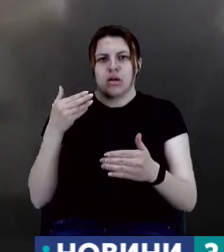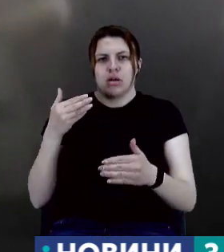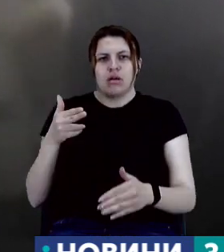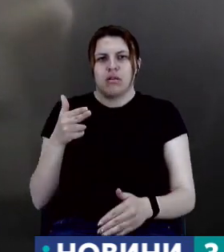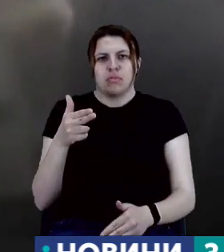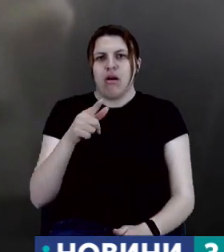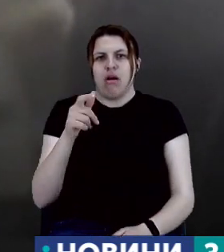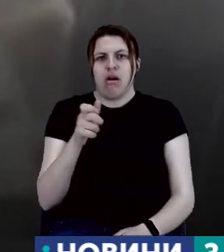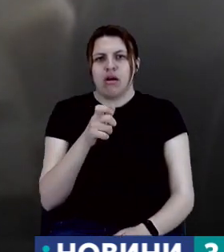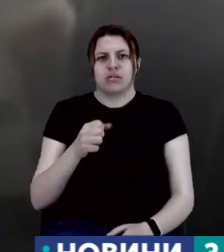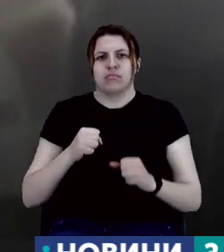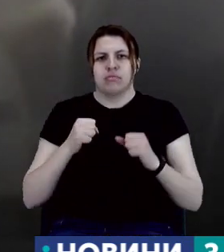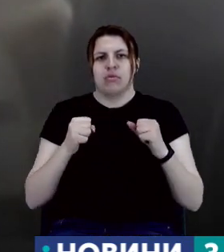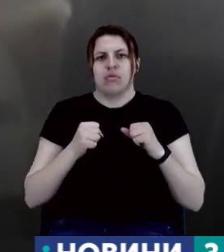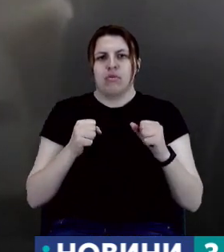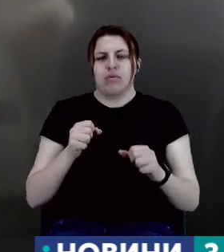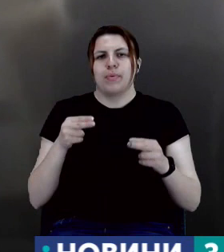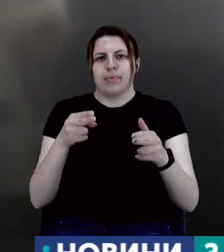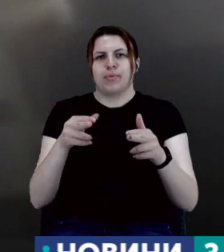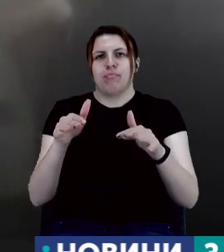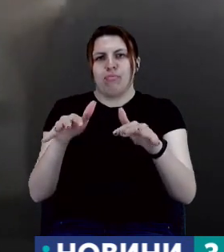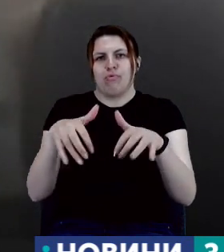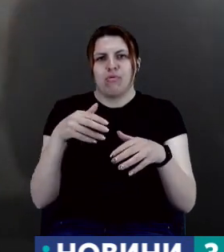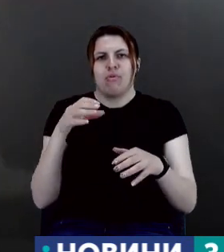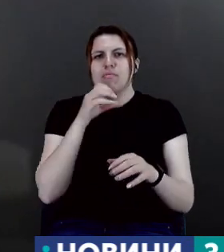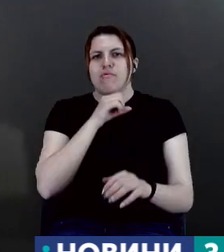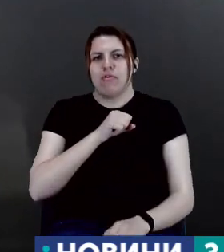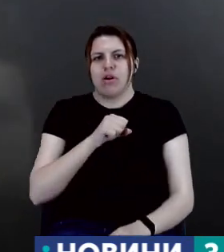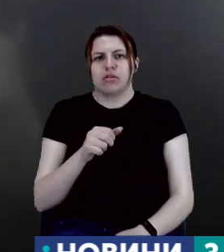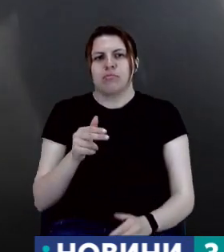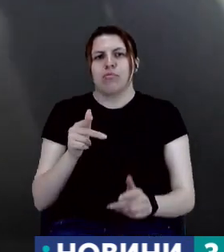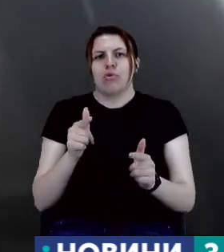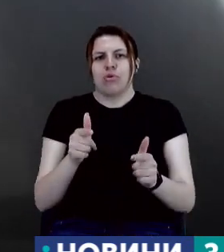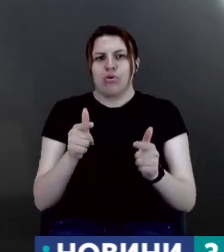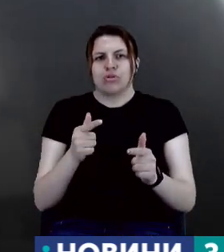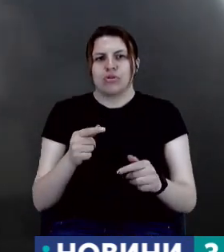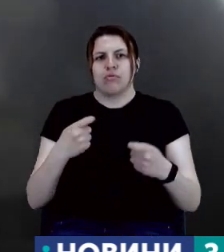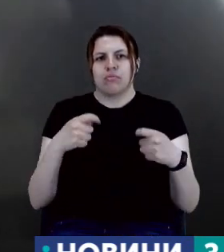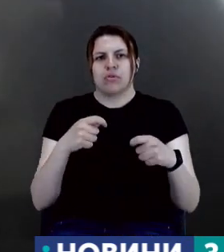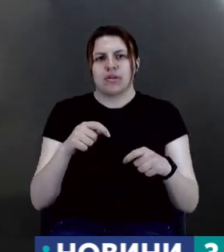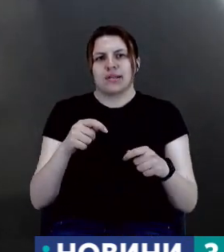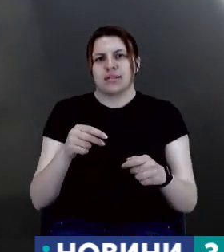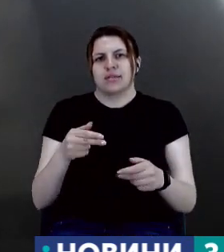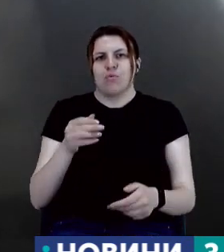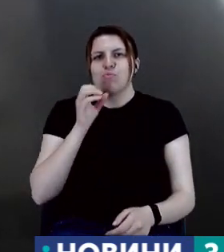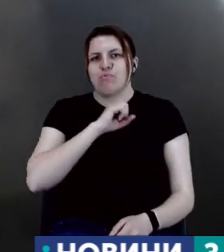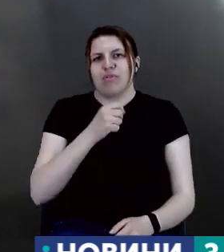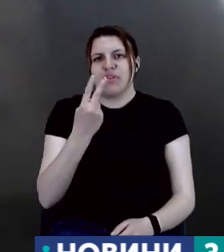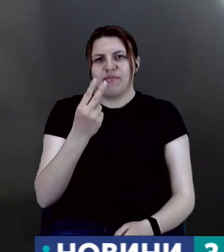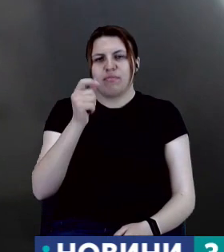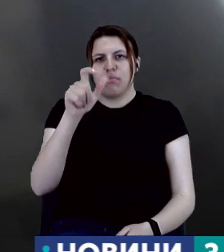пограбувати тамтешню крамницю. Погрожували продавчині, забрали дві пляшки з пивом. За півгодини грабіжників